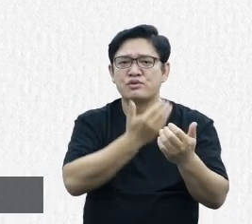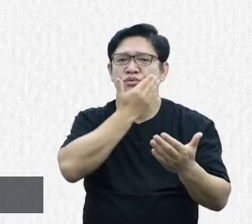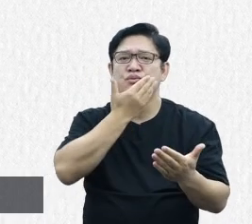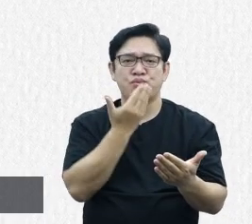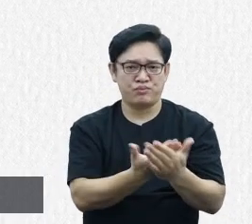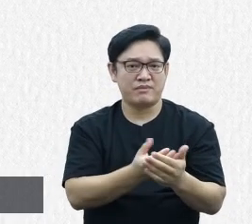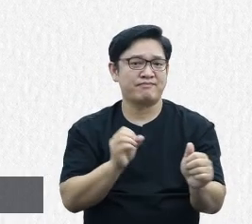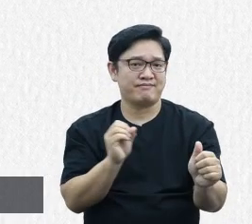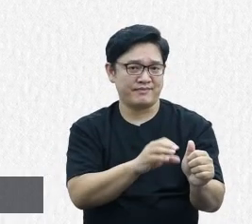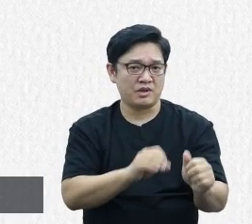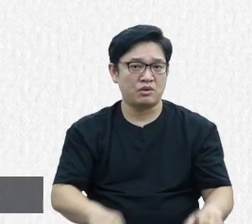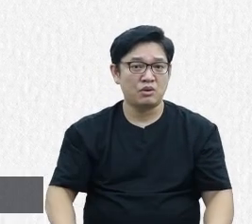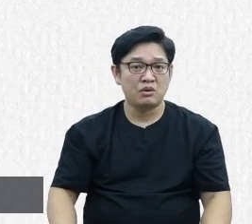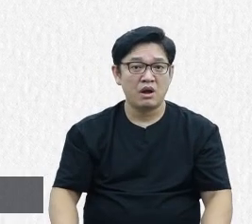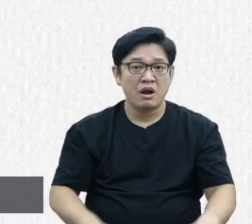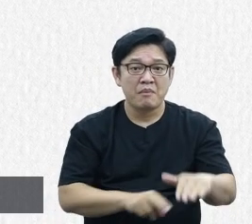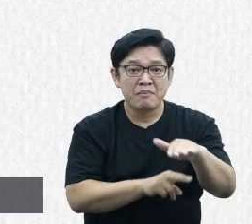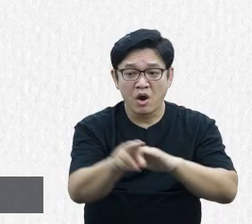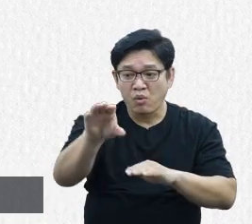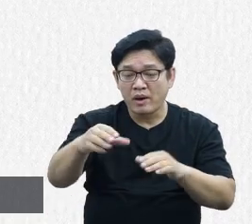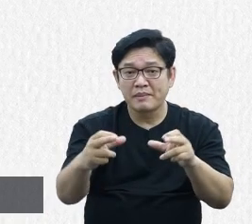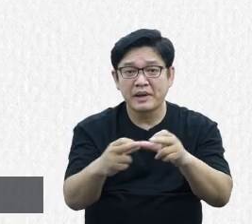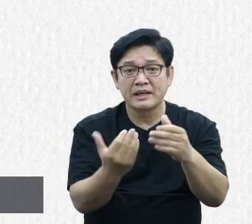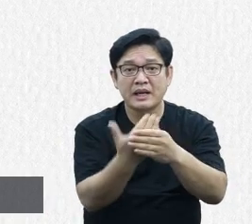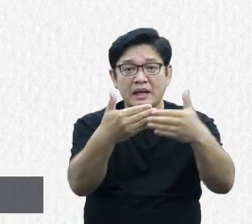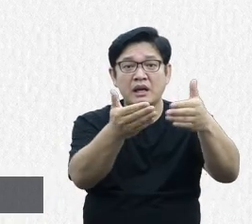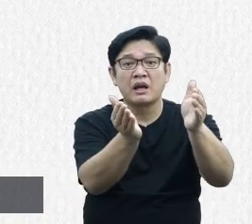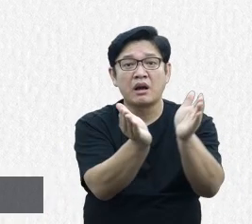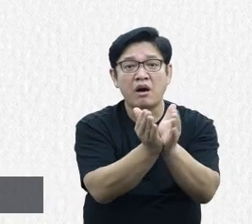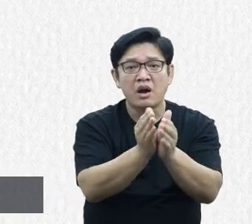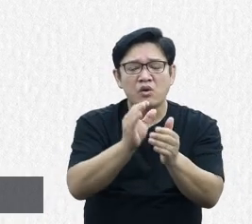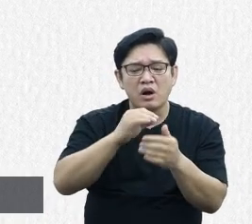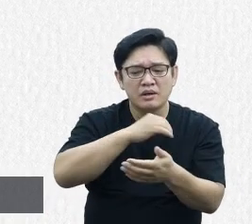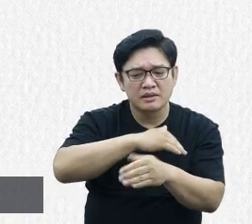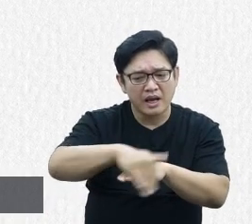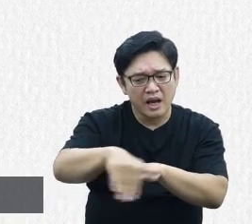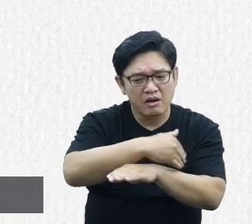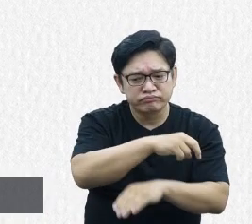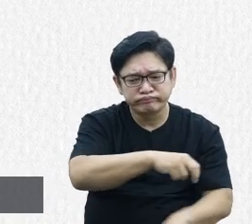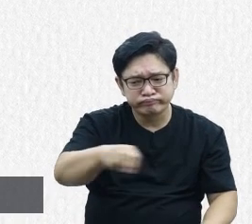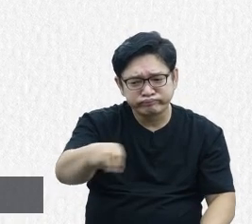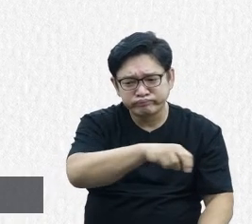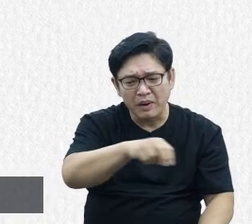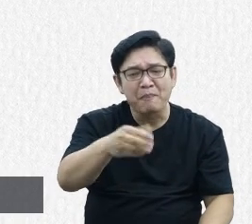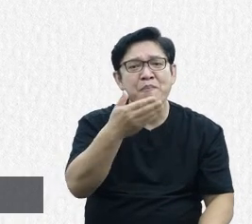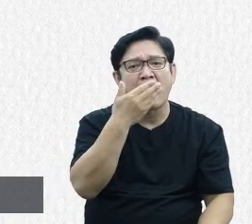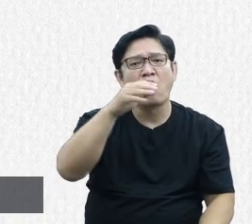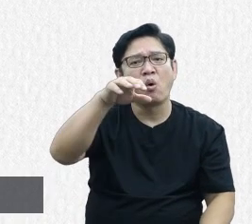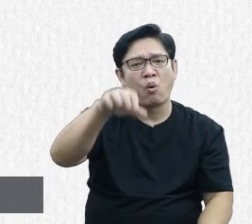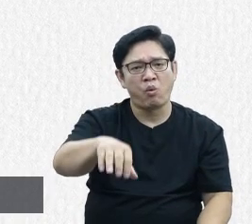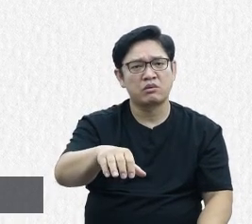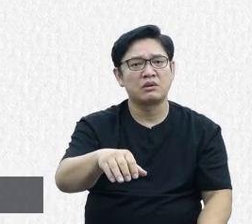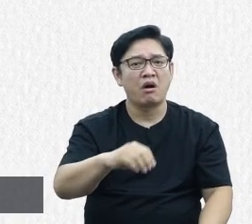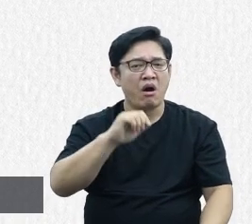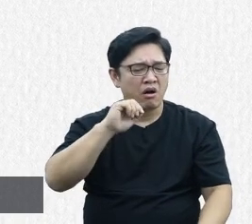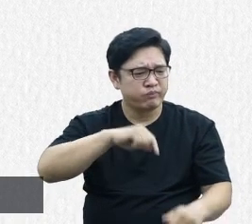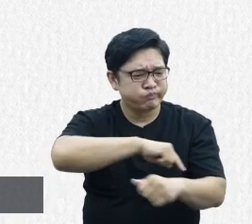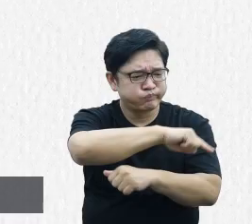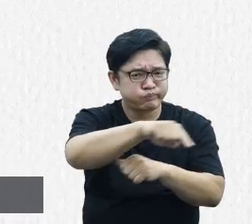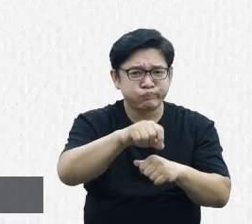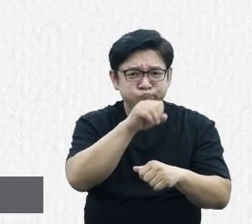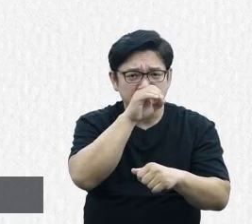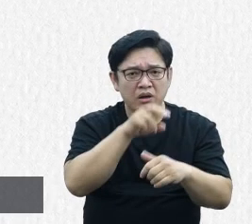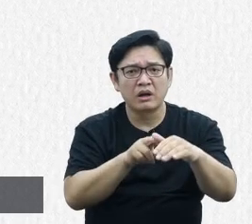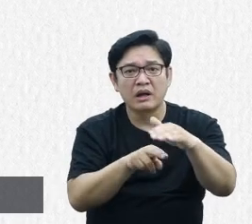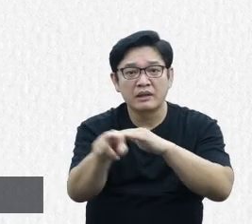것도 중요합니다. 또한 대피로는 발달장애인이 주로 이용하는 길을 이용할 수 있도록 하고 어려운